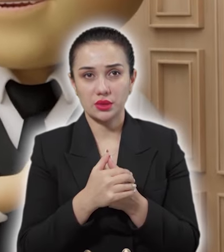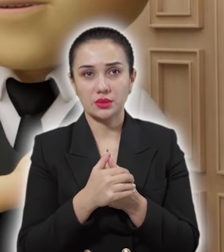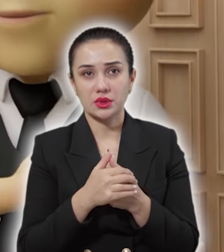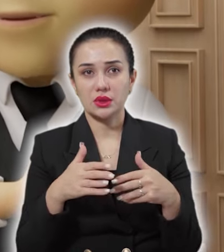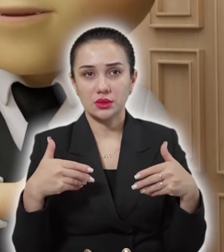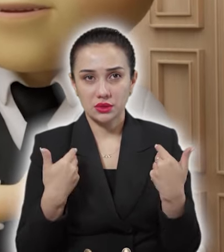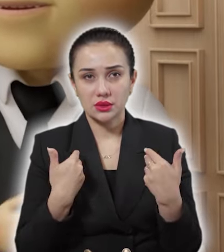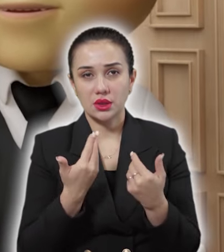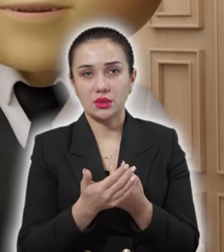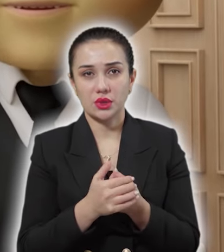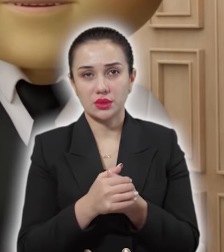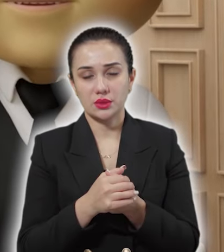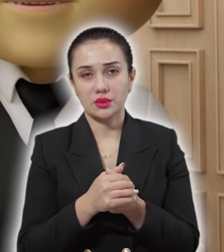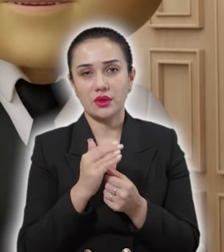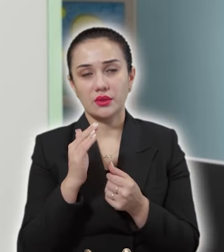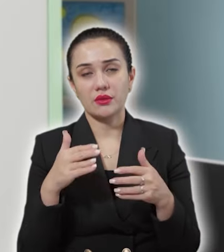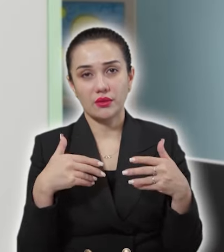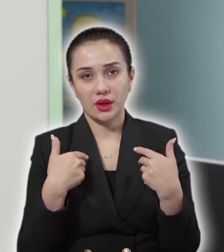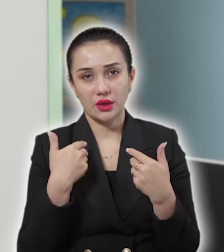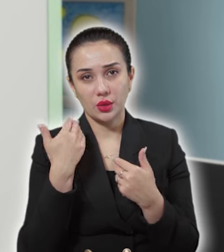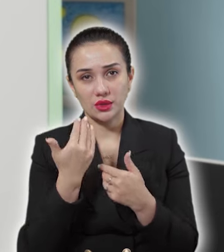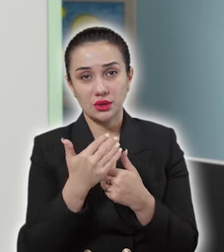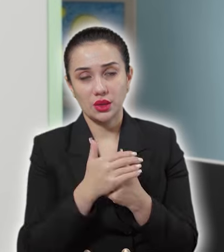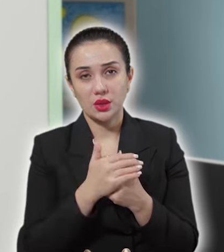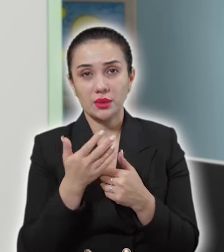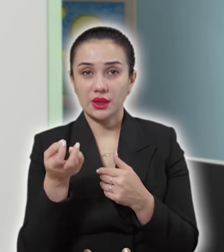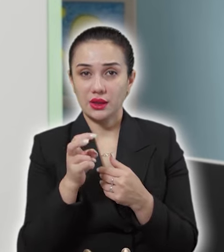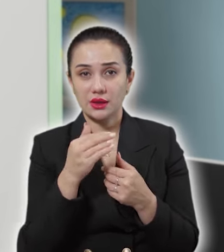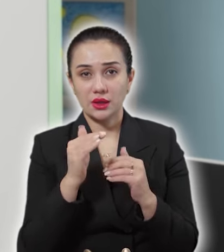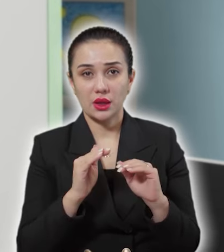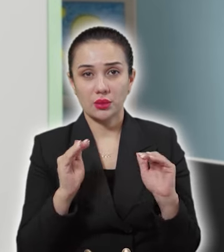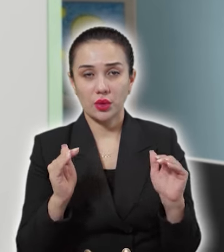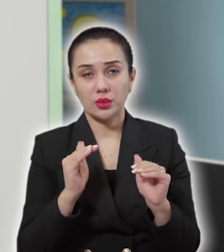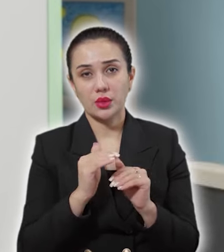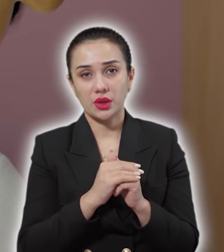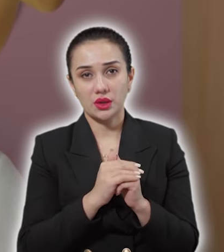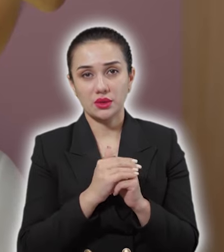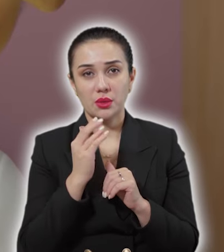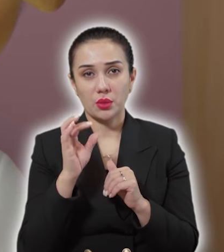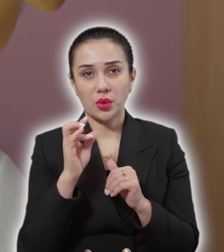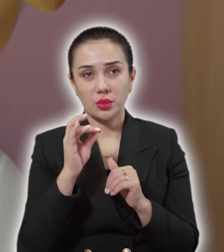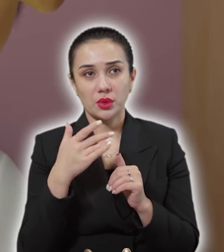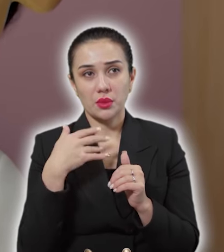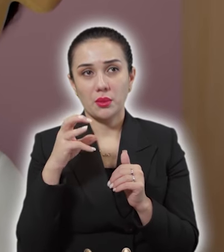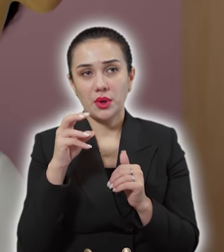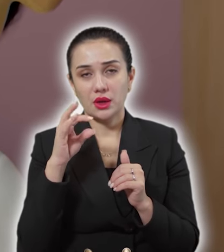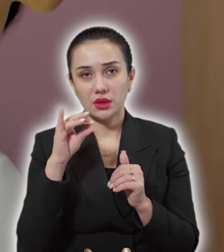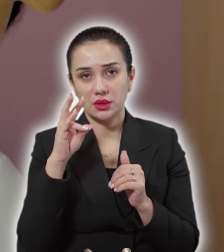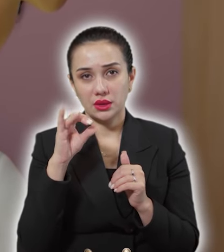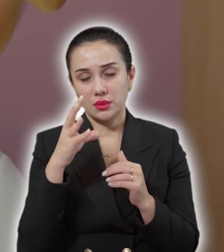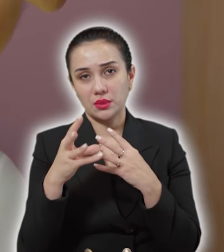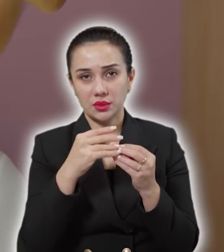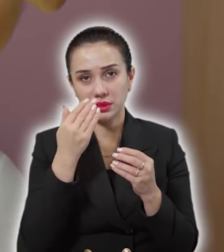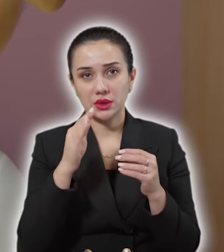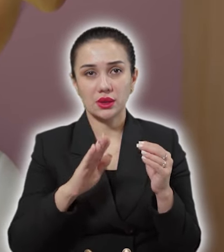Assalomu alaykum. Assalomu alaykum. Va alaykum assalom. Kelinglar bolalar. Bobur, biz Malika bilan